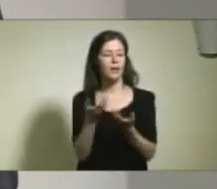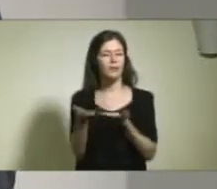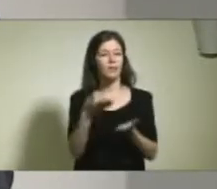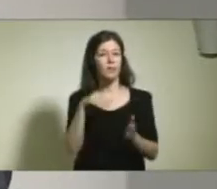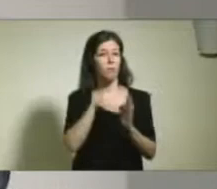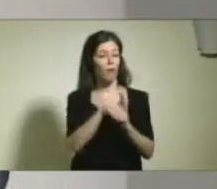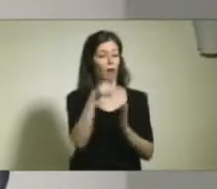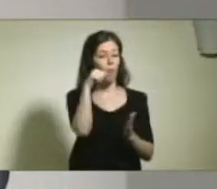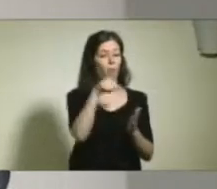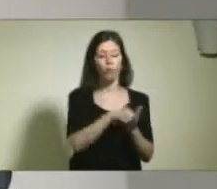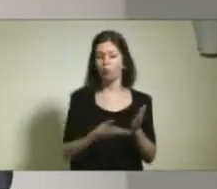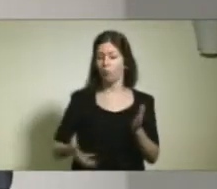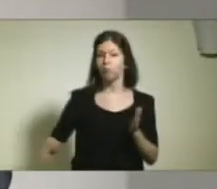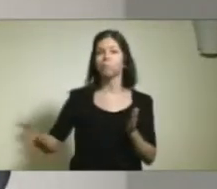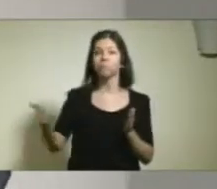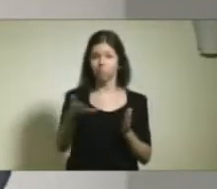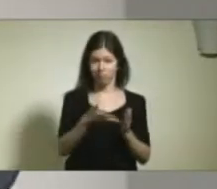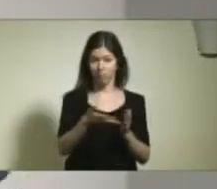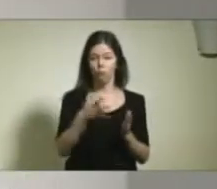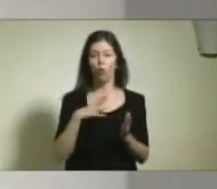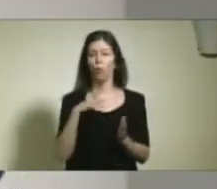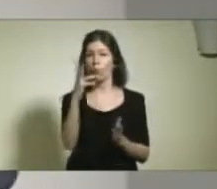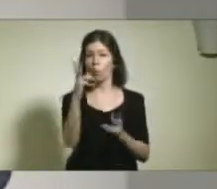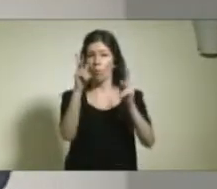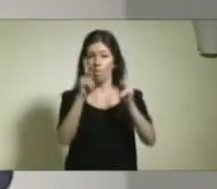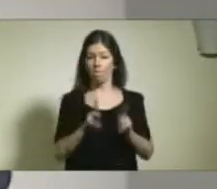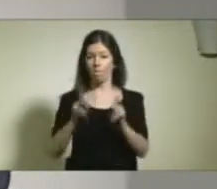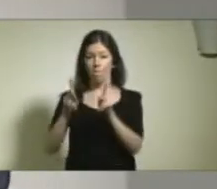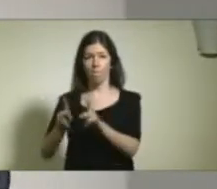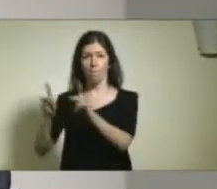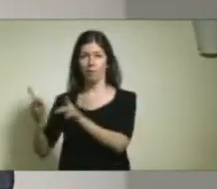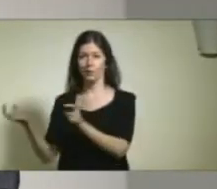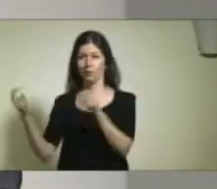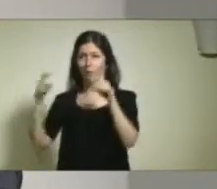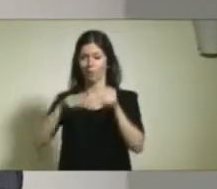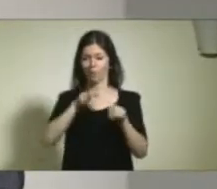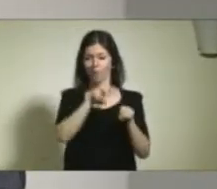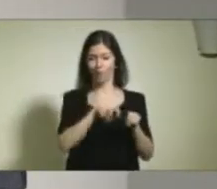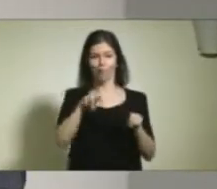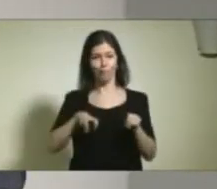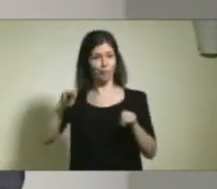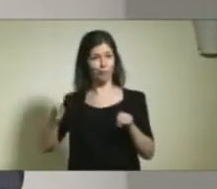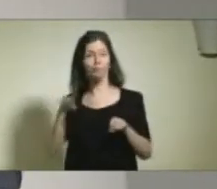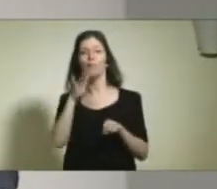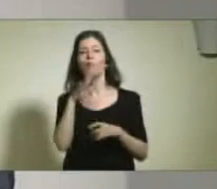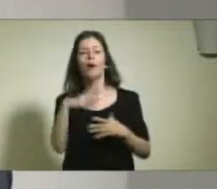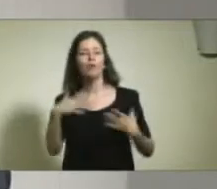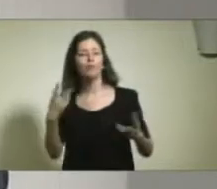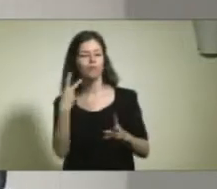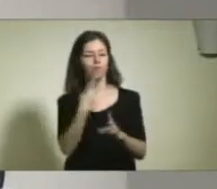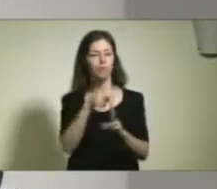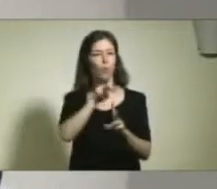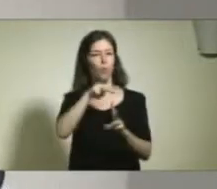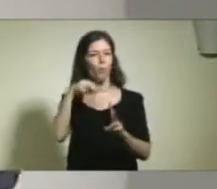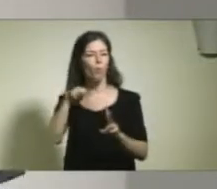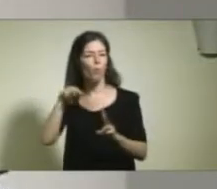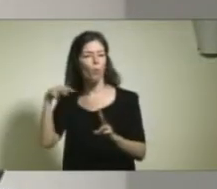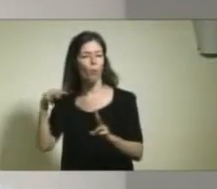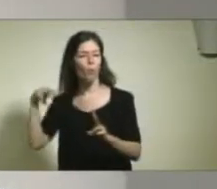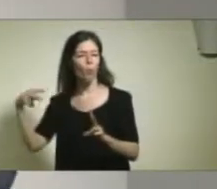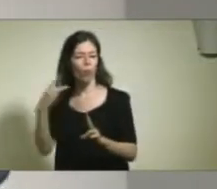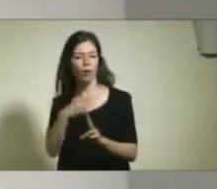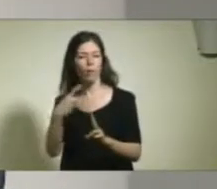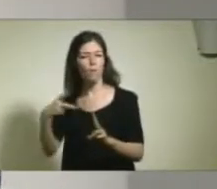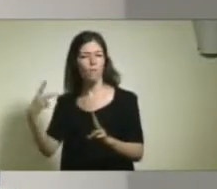trois personnes qui vont nous parler un peu de ce qui se passe ou des points de vue qu'ils ont développés et